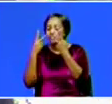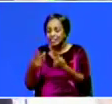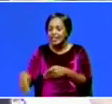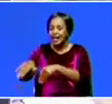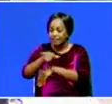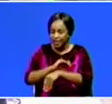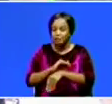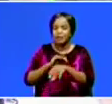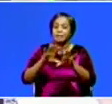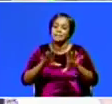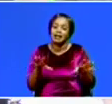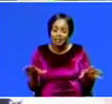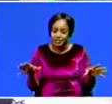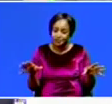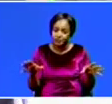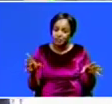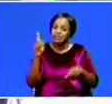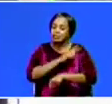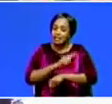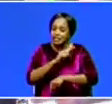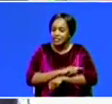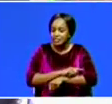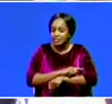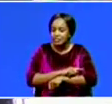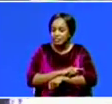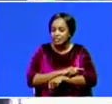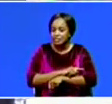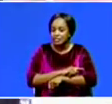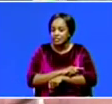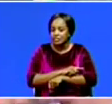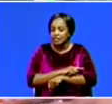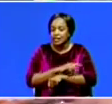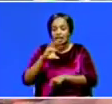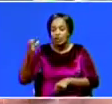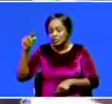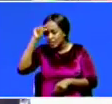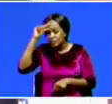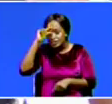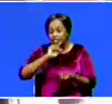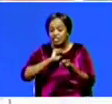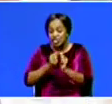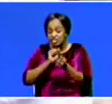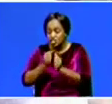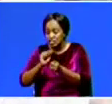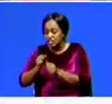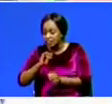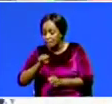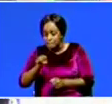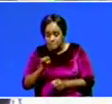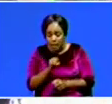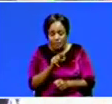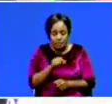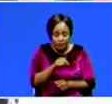Soko imetupata. Kila siku city hall wanaenda wakibadilisha map. Kwanza map hii